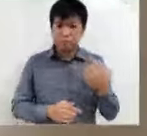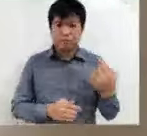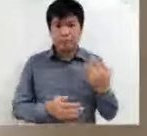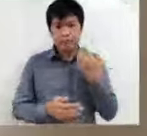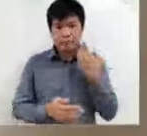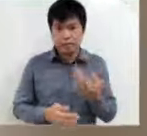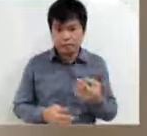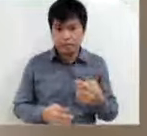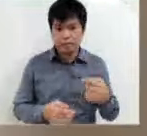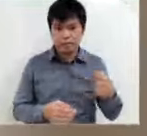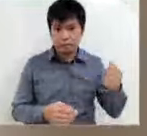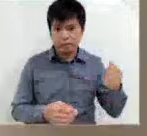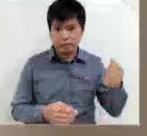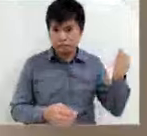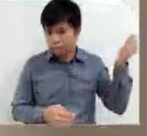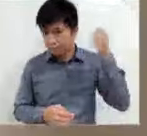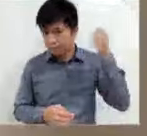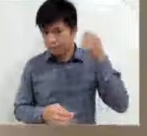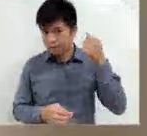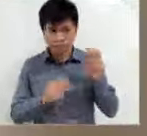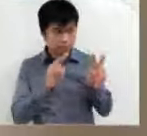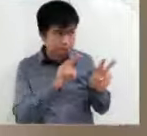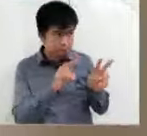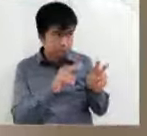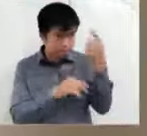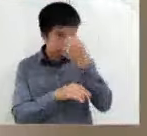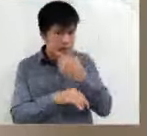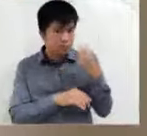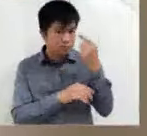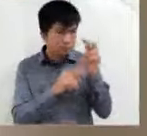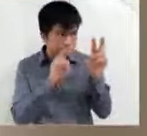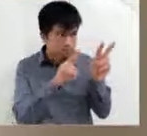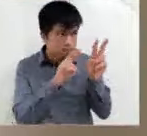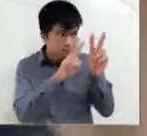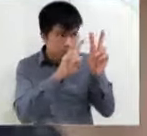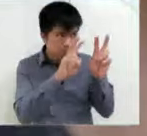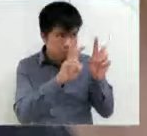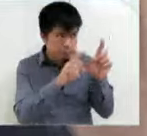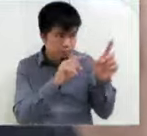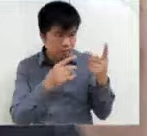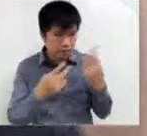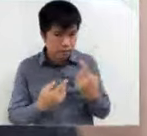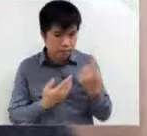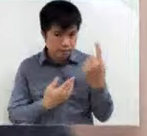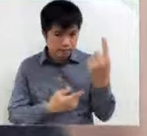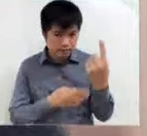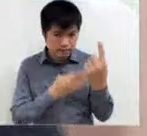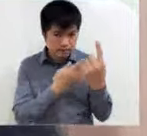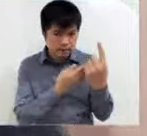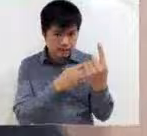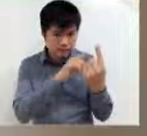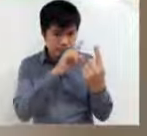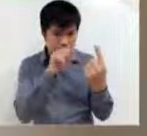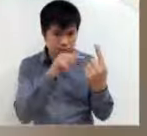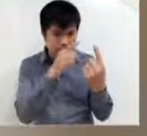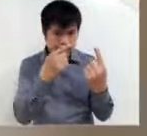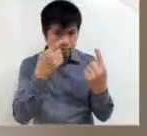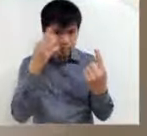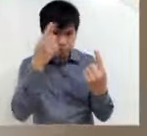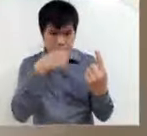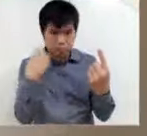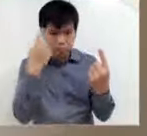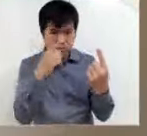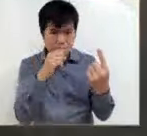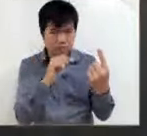po. Kasi po tinitignan ko yung mukha, sabi ko may makita man lang ako na isang may mukha. Lahat po sila